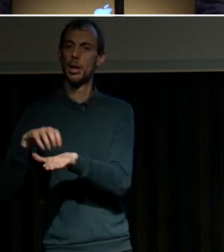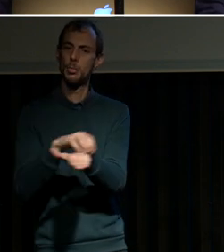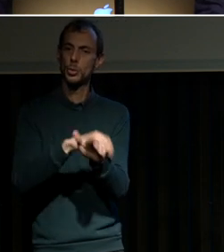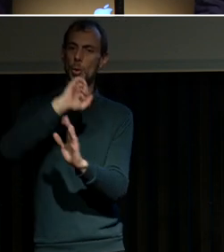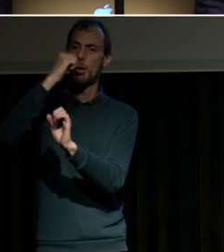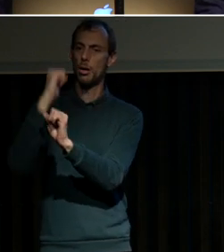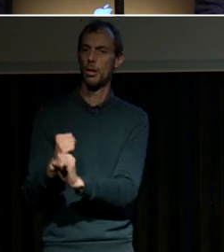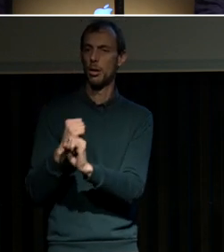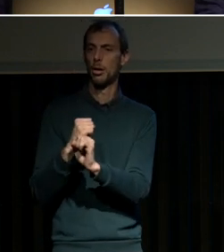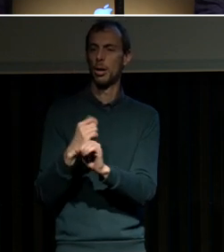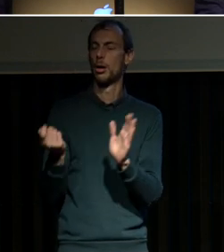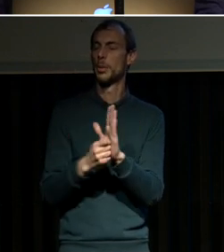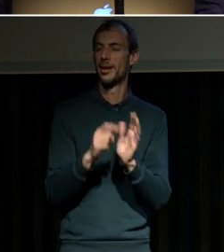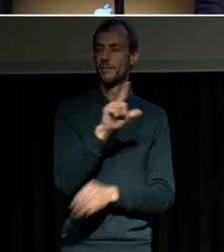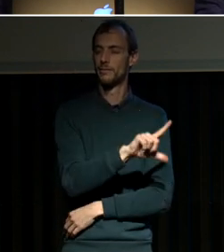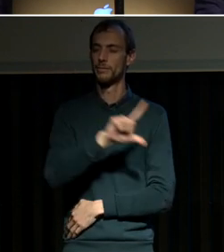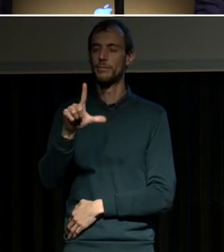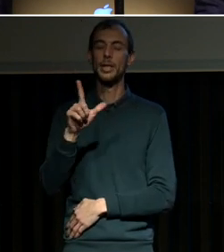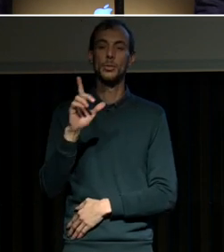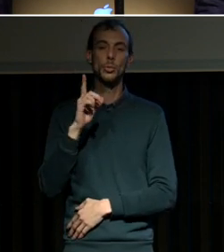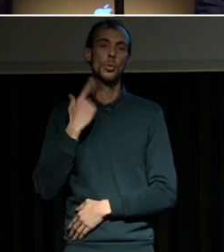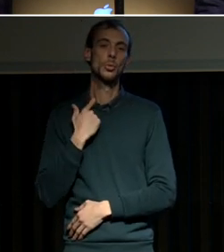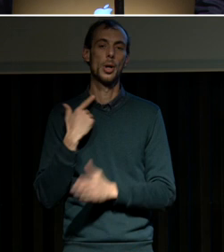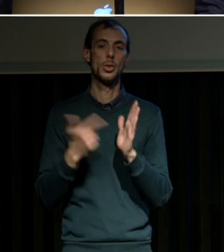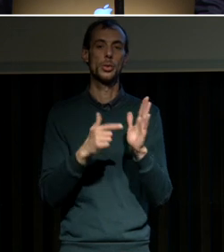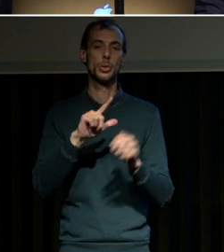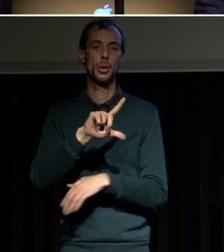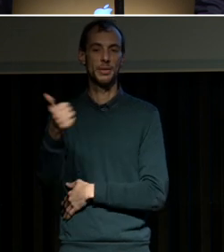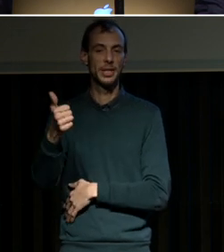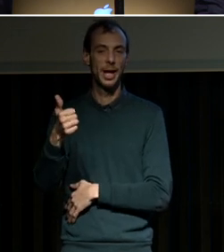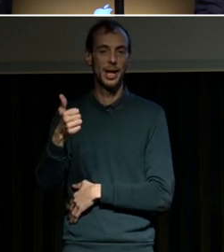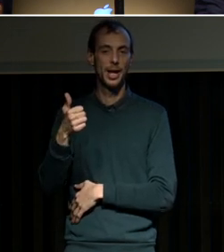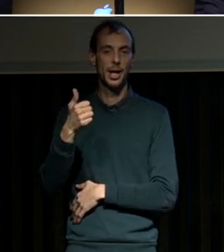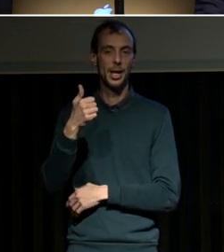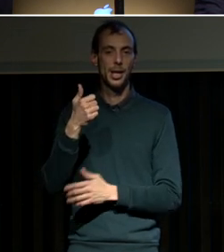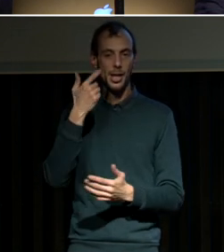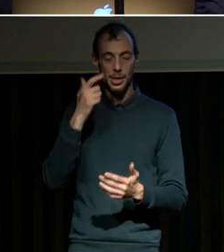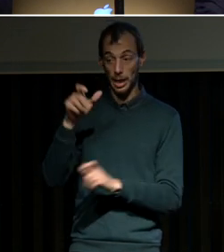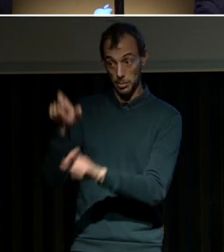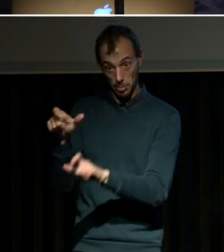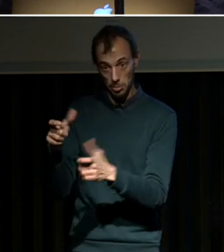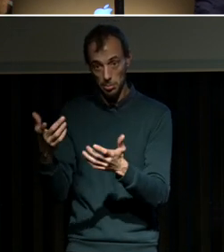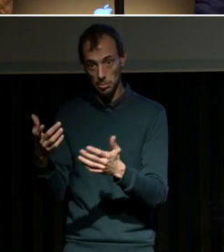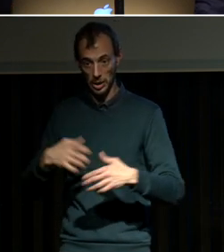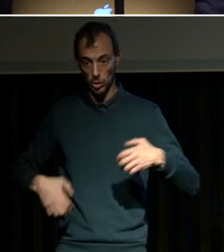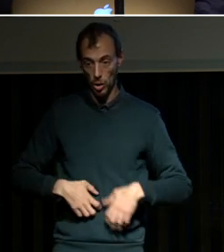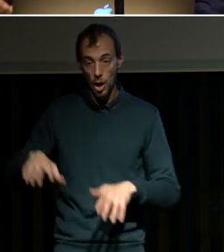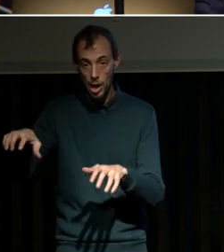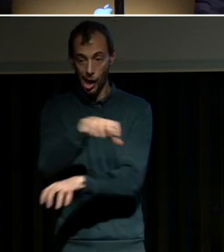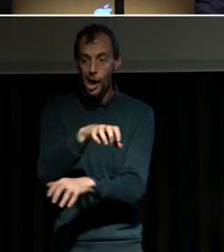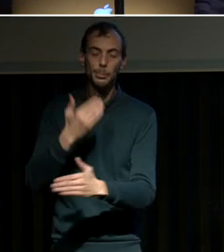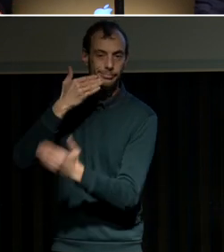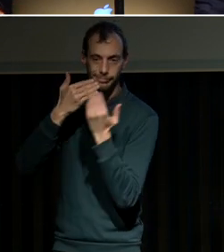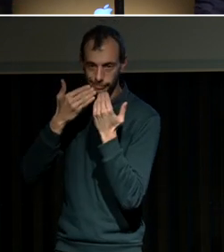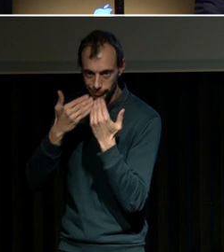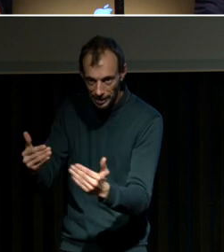du 22 juin 2021 pour remercier les donneurs et les transplantés. Et en bas à gauche, il va falloir le réhabiliter,